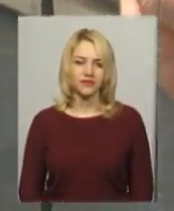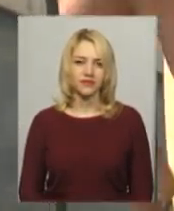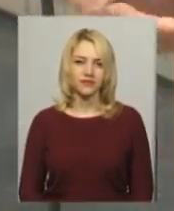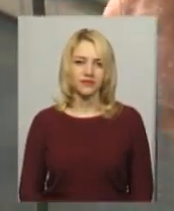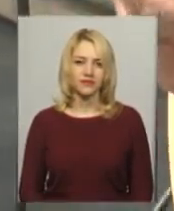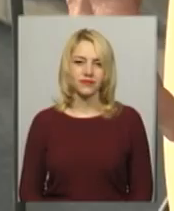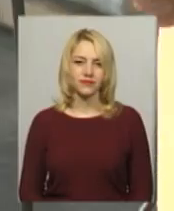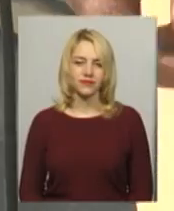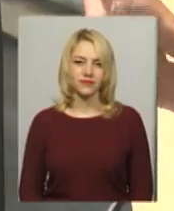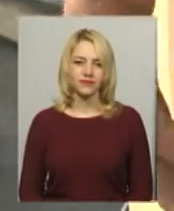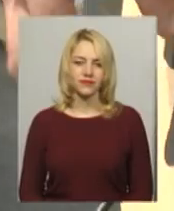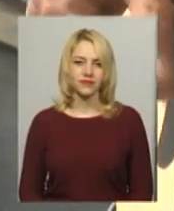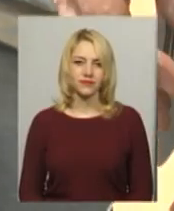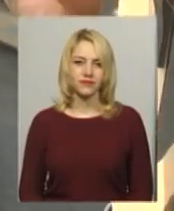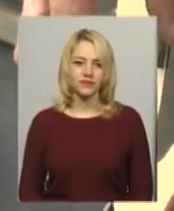тату,